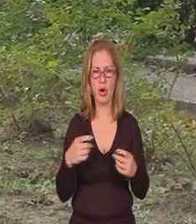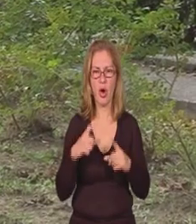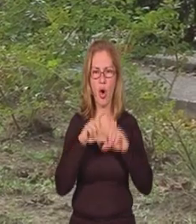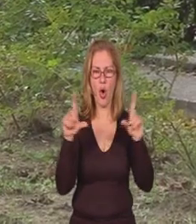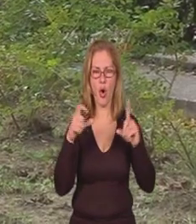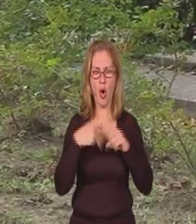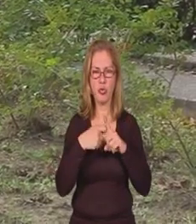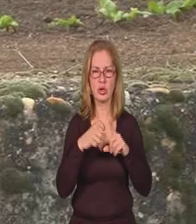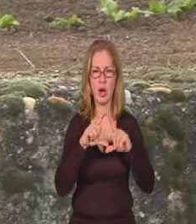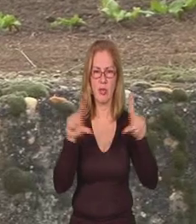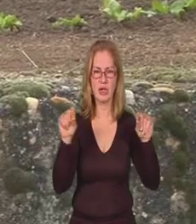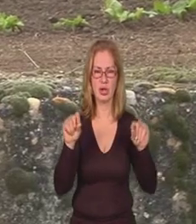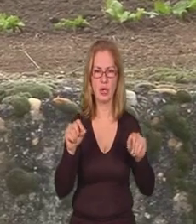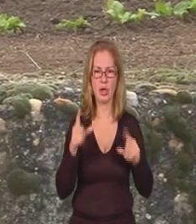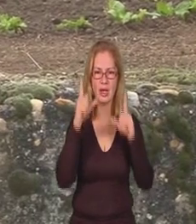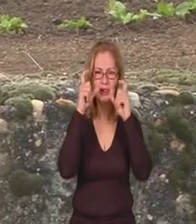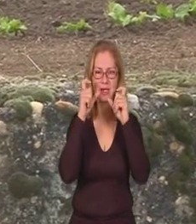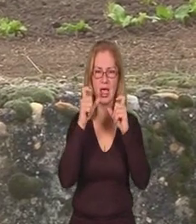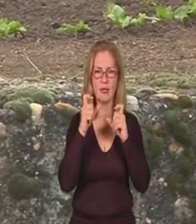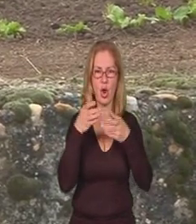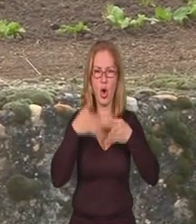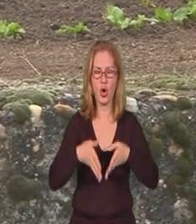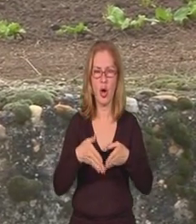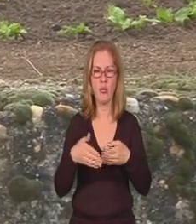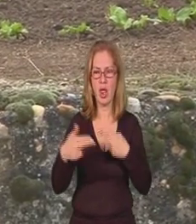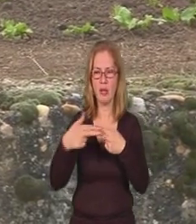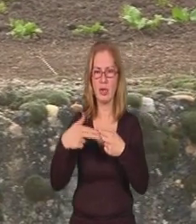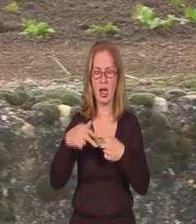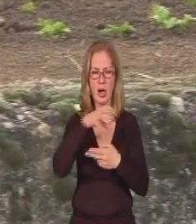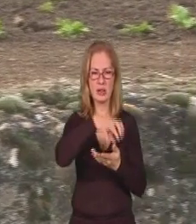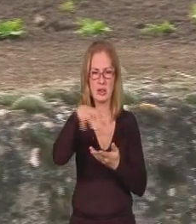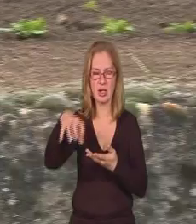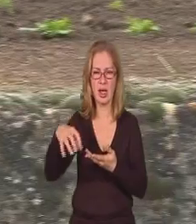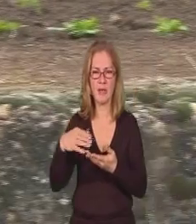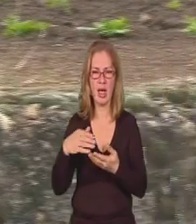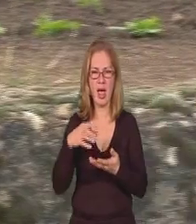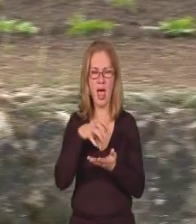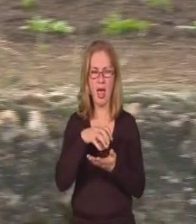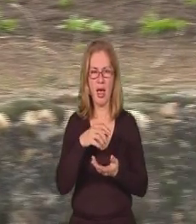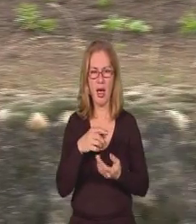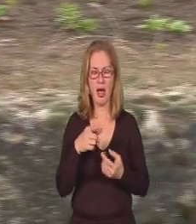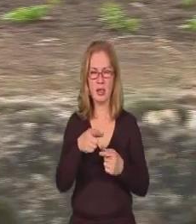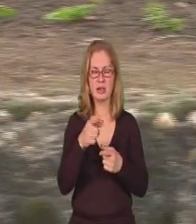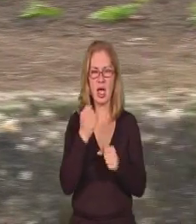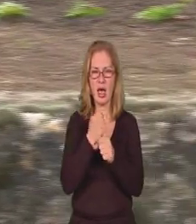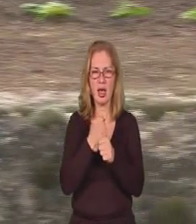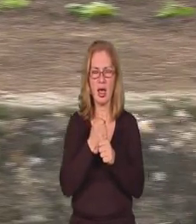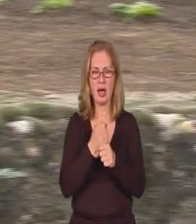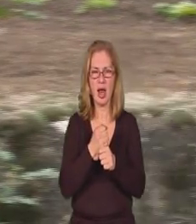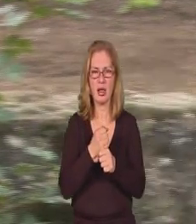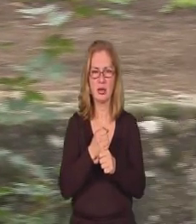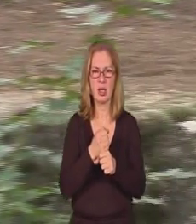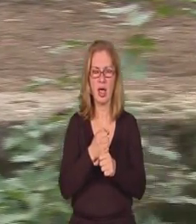javno-komunalnog preduzeća Lisija je snimila groblje u prigradskim naseljima, navodi se u saopštenju, s obrazloženjem da je cilj